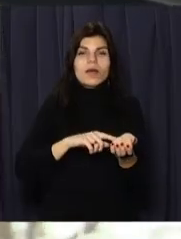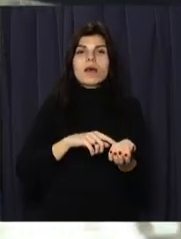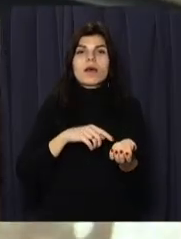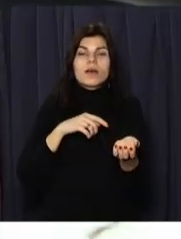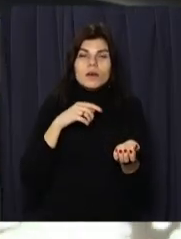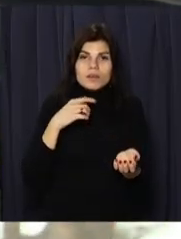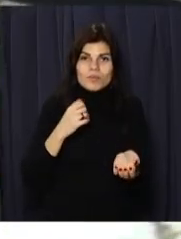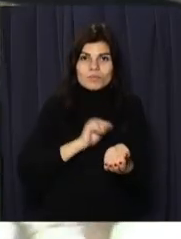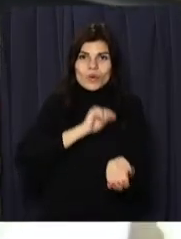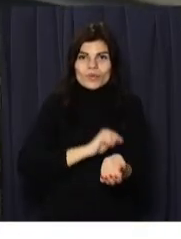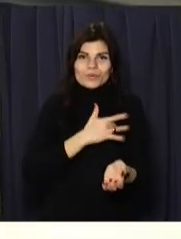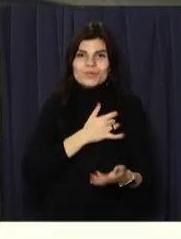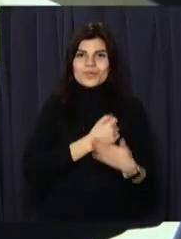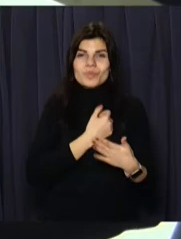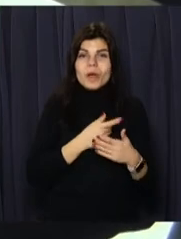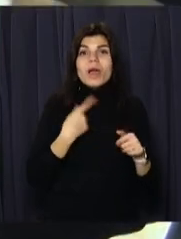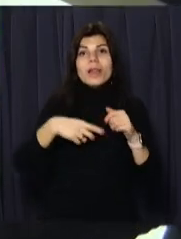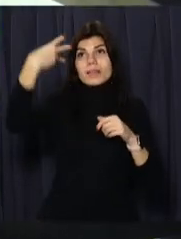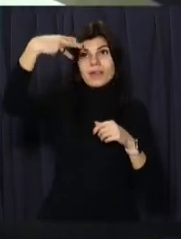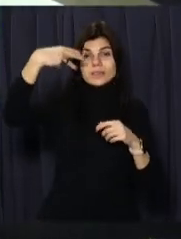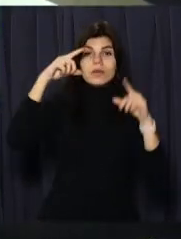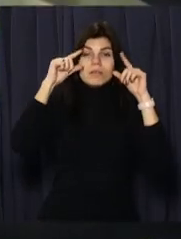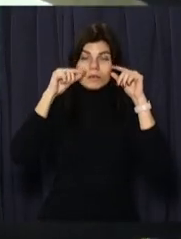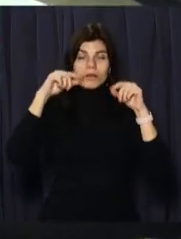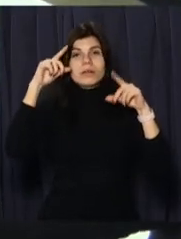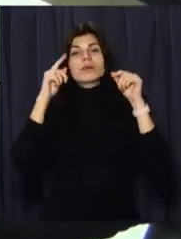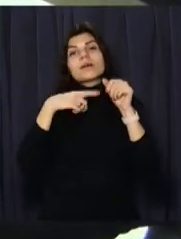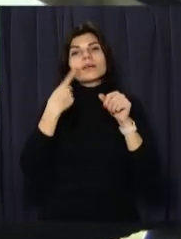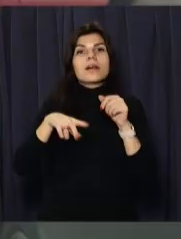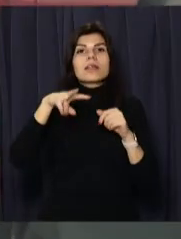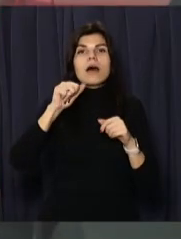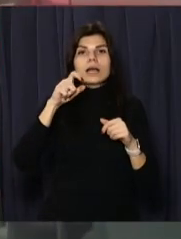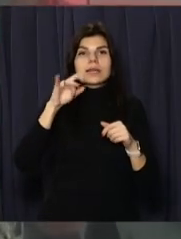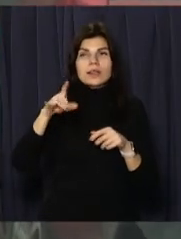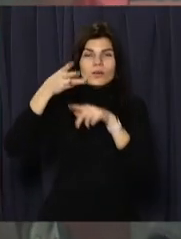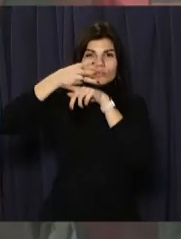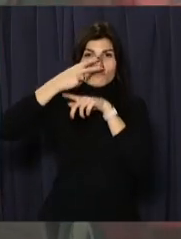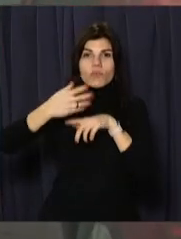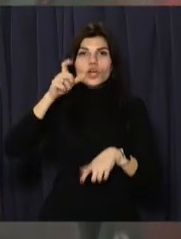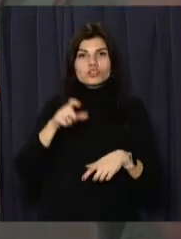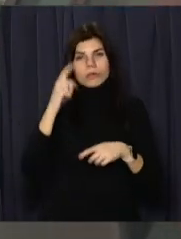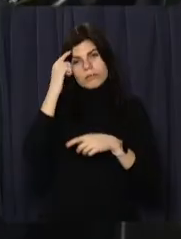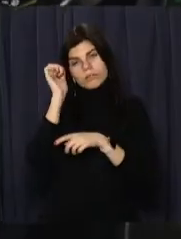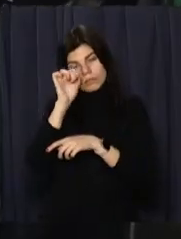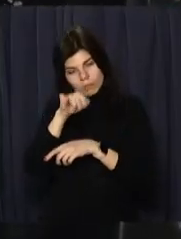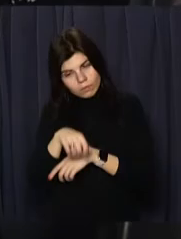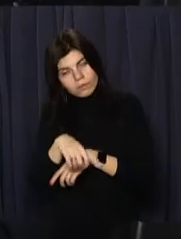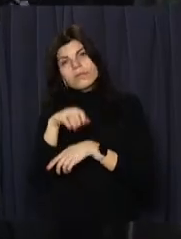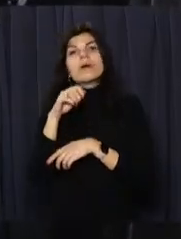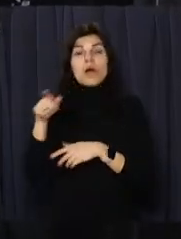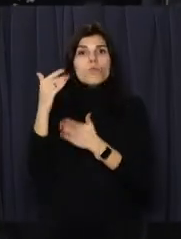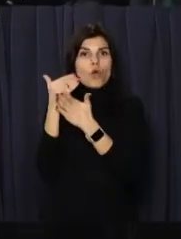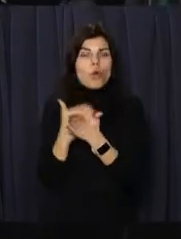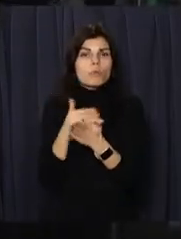камера, що зчитуватиме прискорене моргання, та лазери, що контролюватимуть положення тіла. Якщо всі ці фактори зберуться докупи, програма